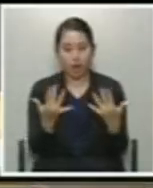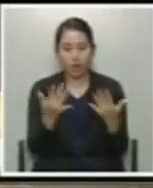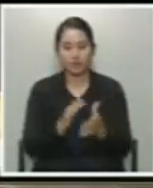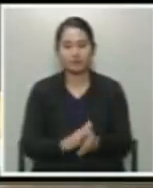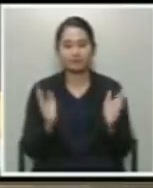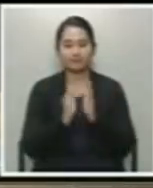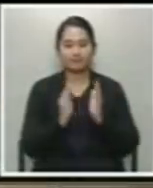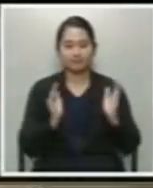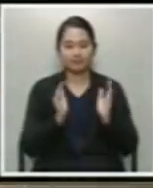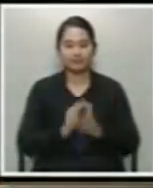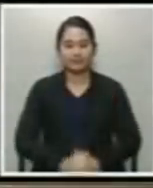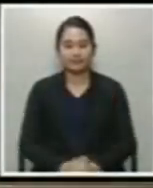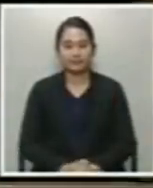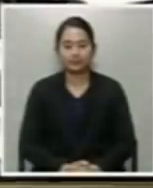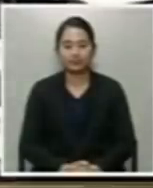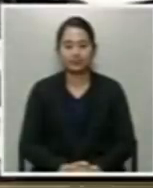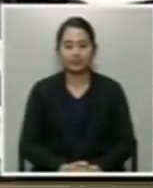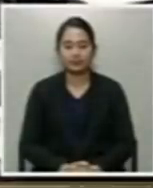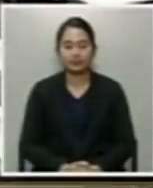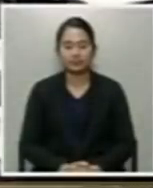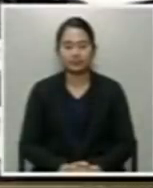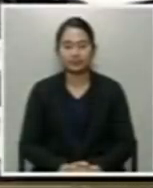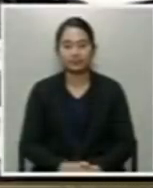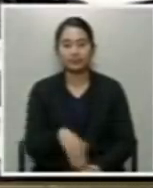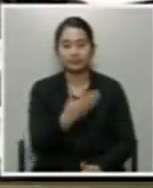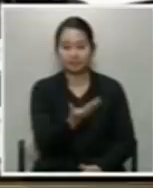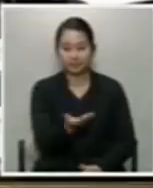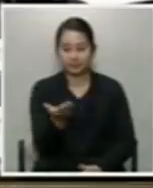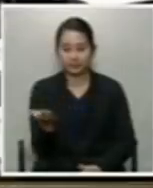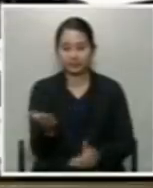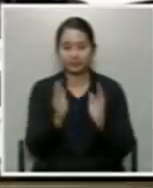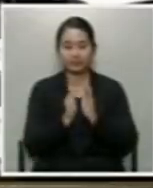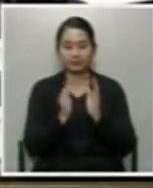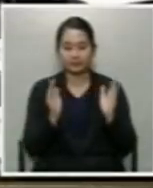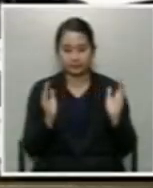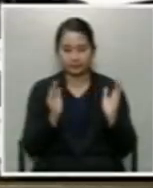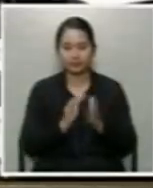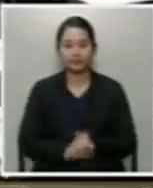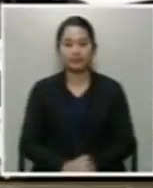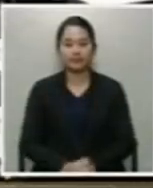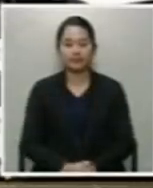อบคุณครับ ครับขอขอบคุณทั้งผู้ถามผู้ตอบนะครับท่านรักษาเวลาครับขอบคุณมากครับ